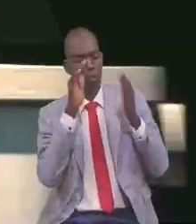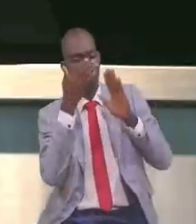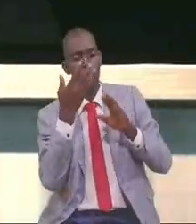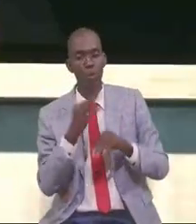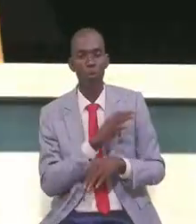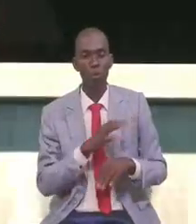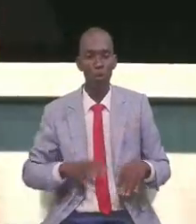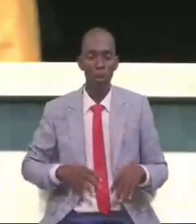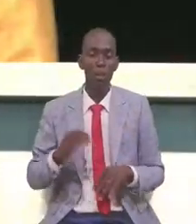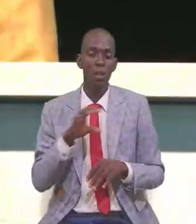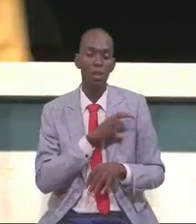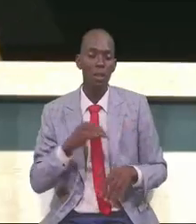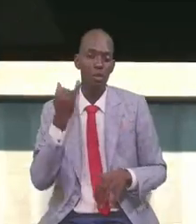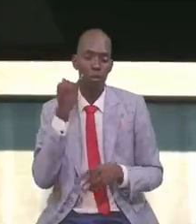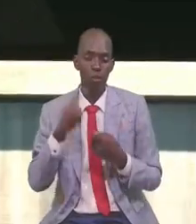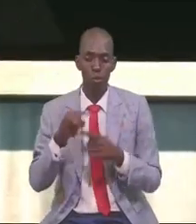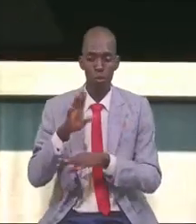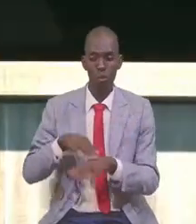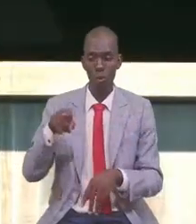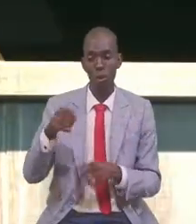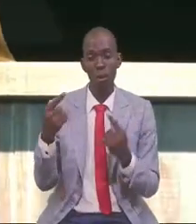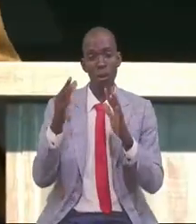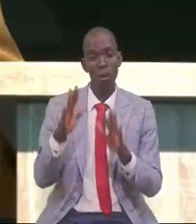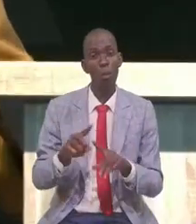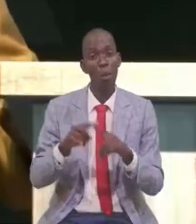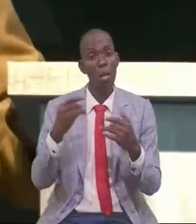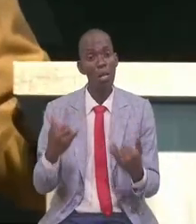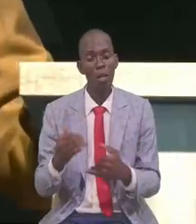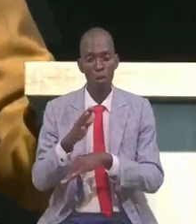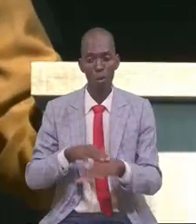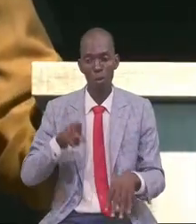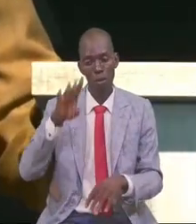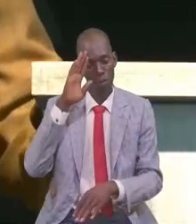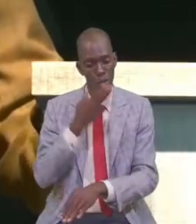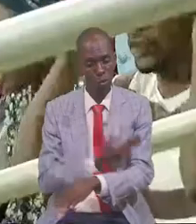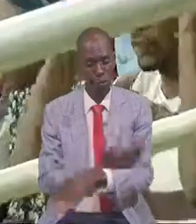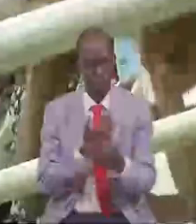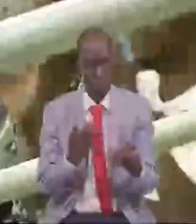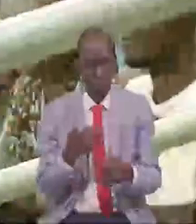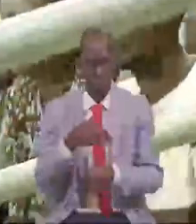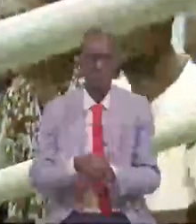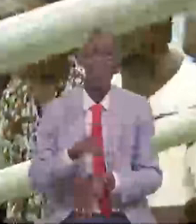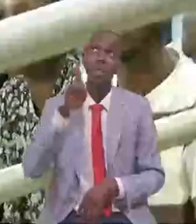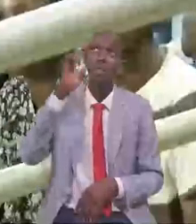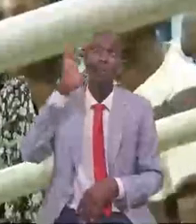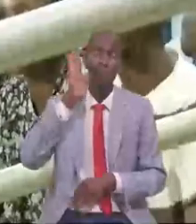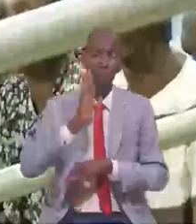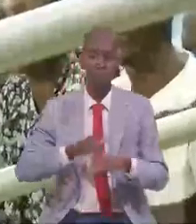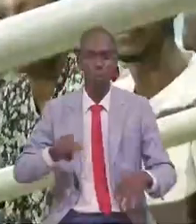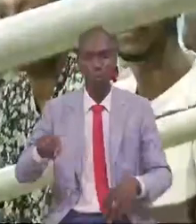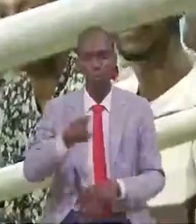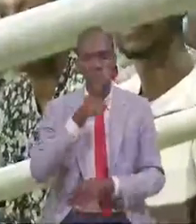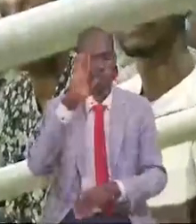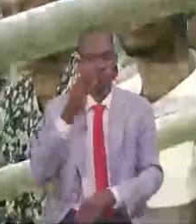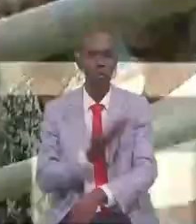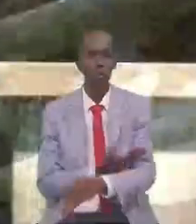il a appelé mon enfant. Ce soir, il va t'appeler enfant. J'ai dit ce soir, il va t'appeler